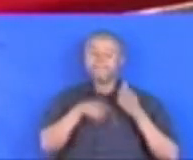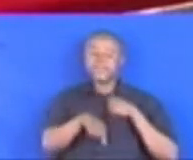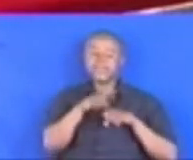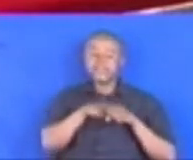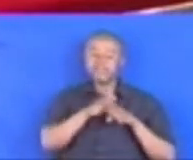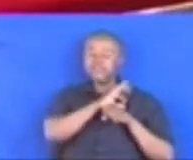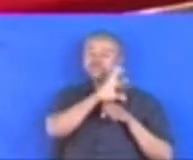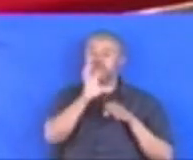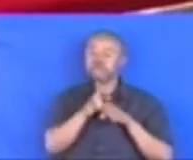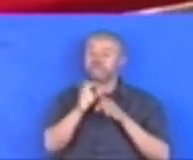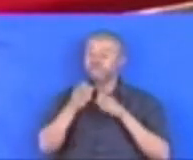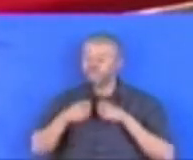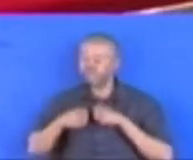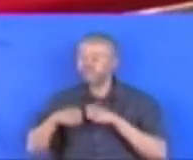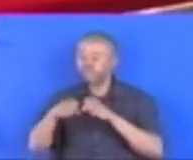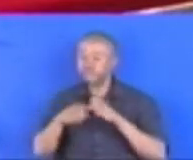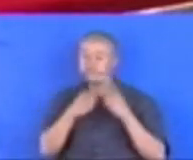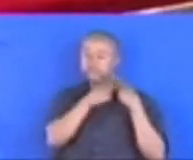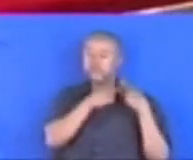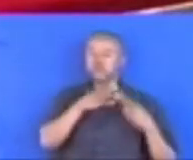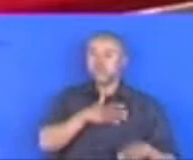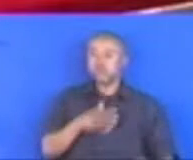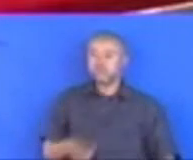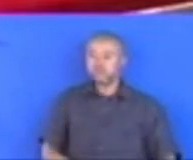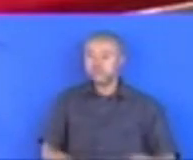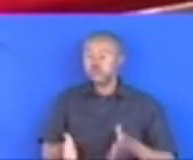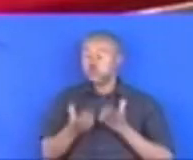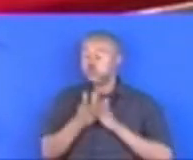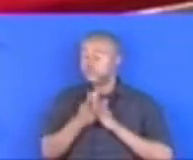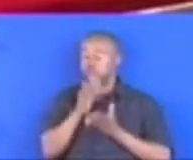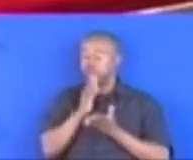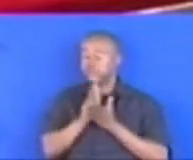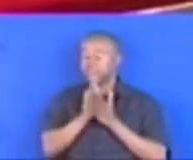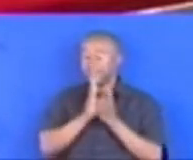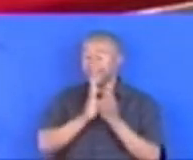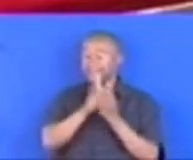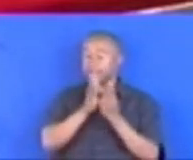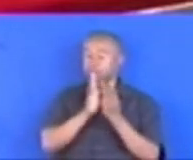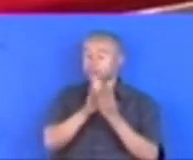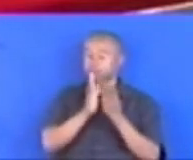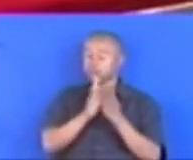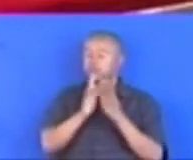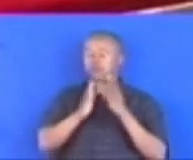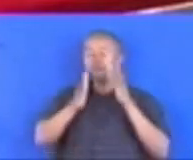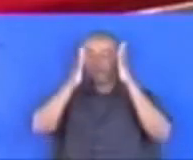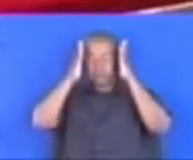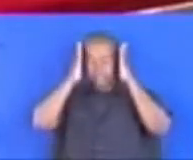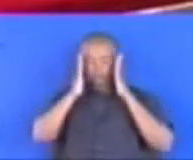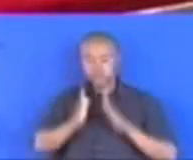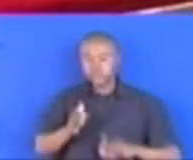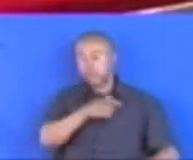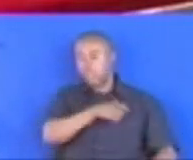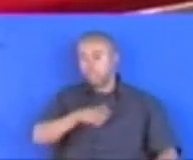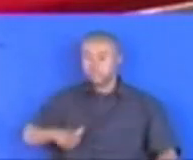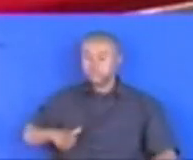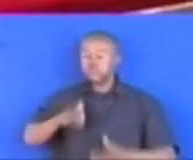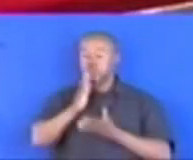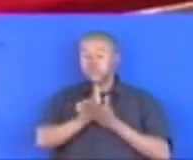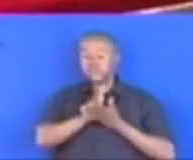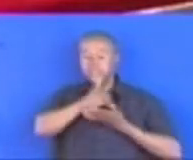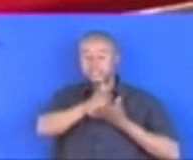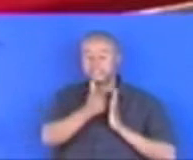chote cha utekelezaji wa majukumu yangu ili kutimiza dhamira ya Mheshimiwa Rais ya kuhakikisha kuwa sekta ya afya na sekta zingine